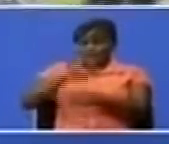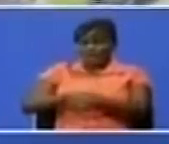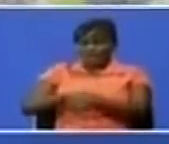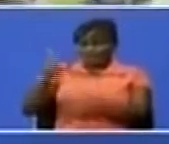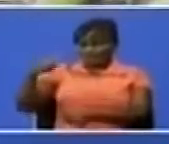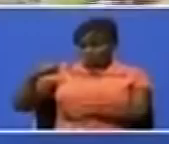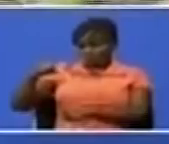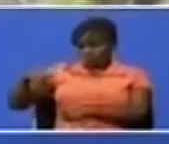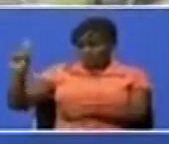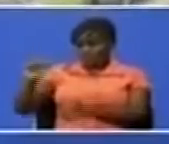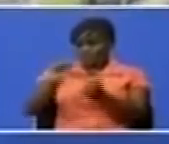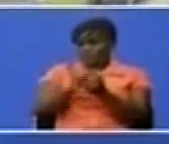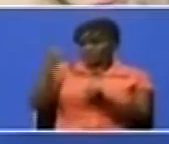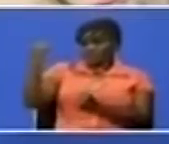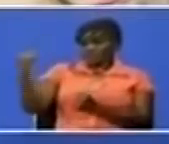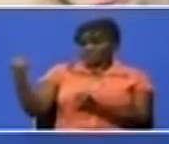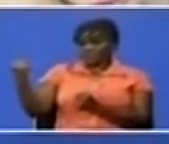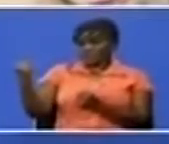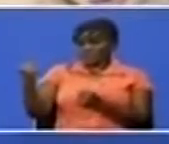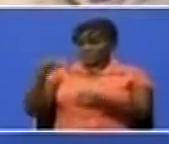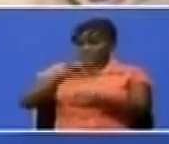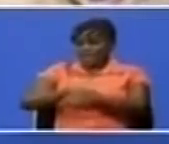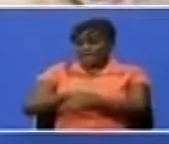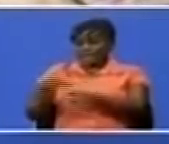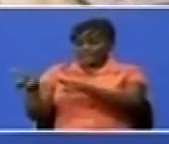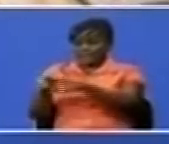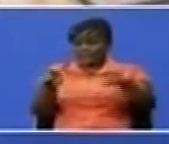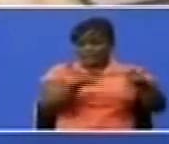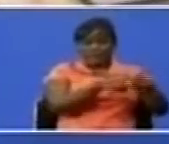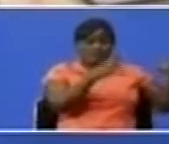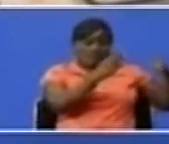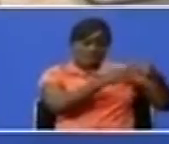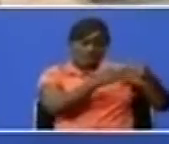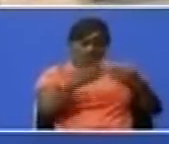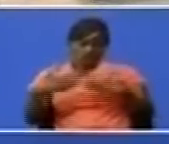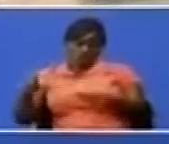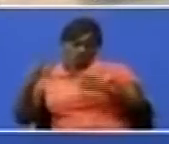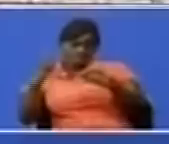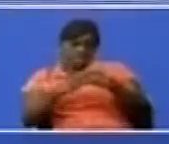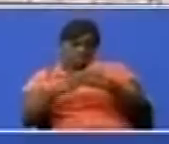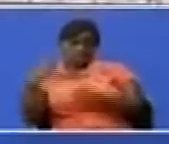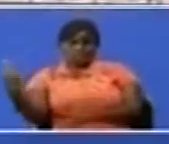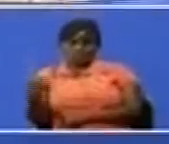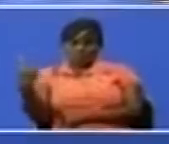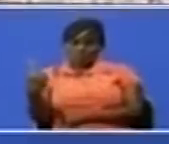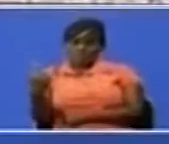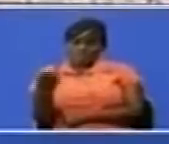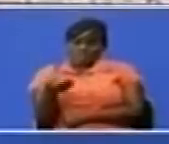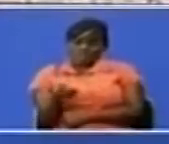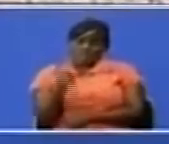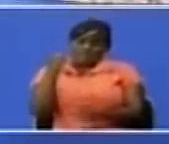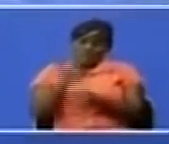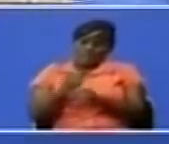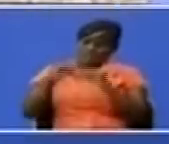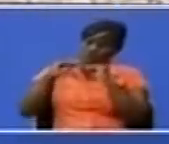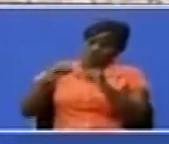mechi 15 kwenye ligi hiyo na kutoka sare kwenye mechi 8 huku akipoteza mechi 8 pekee. Jambo hilo lilimfurahisha kocha